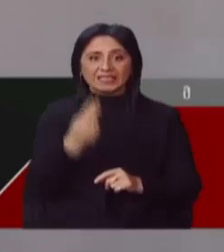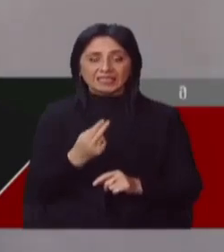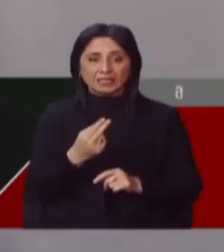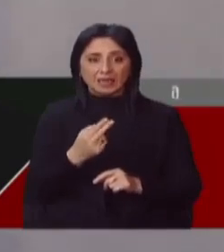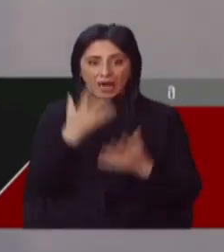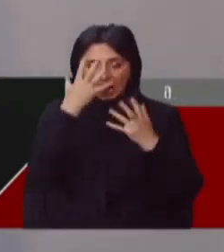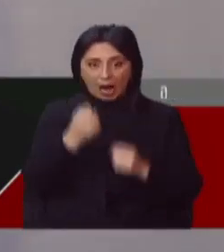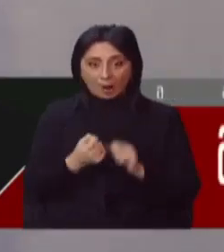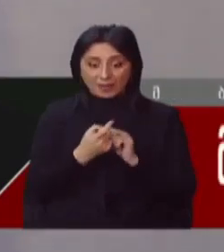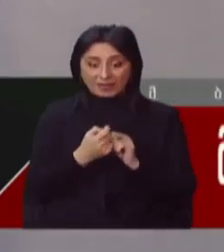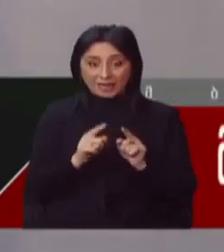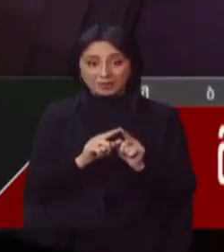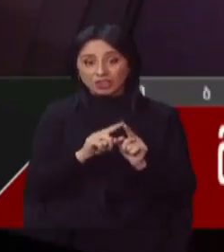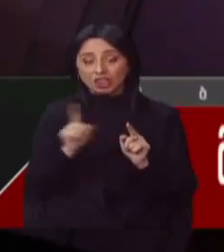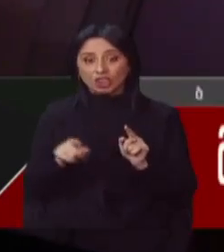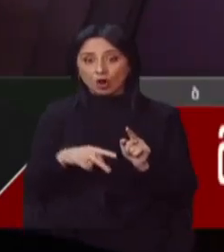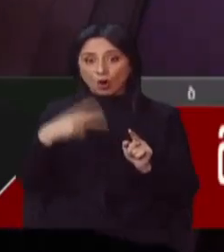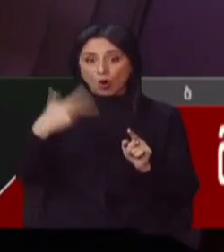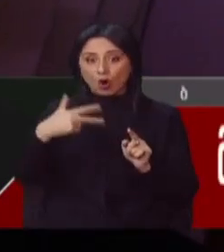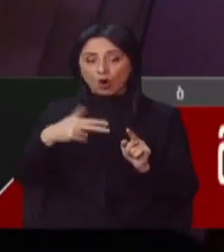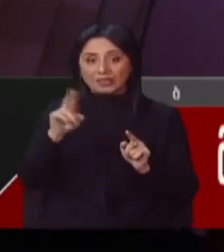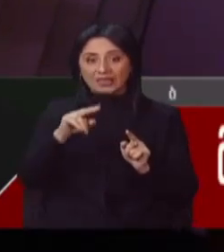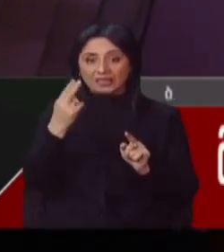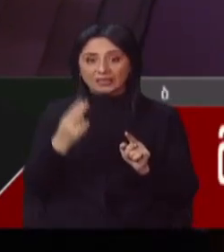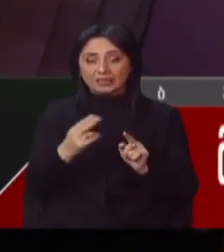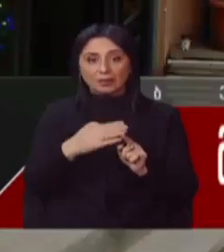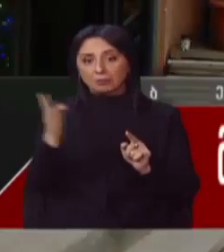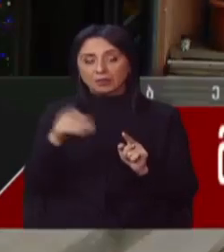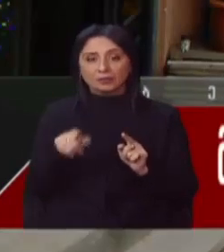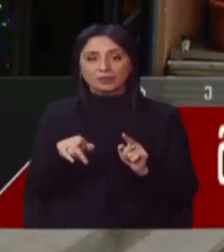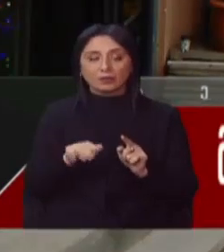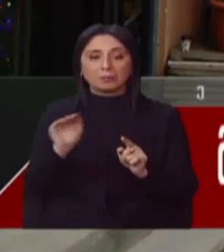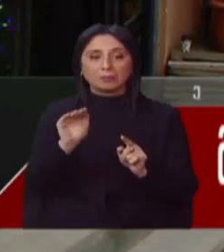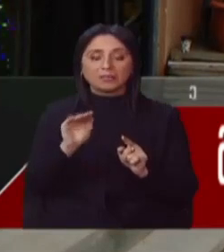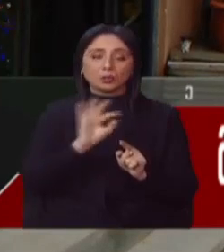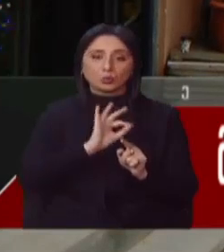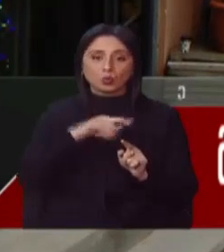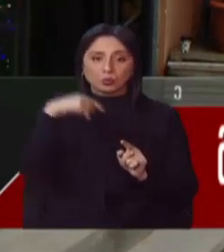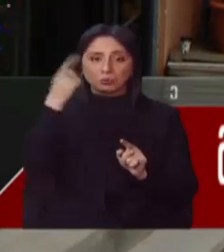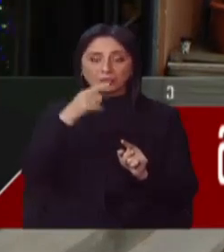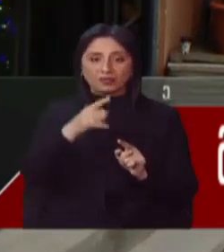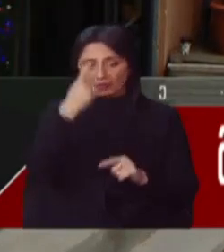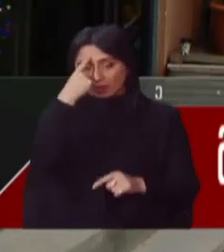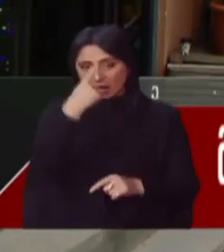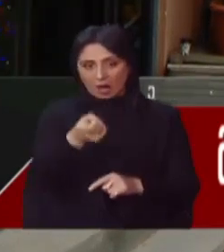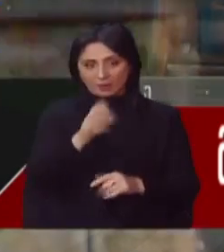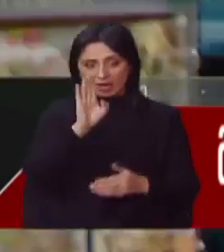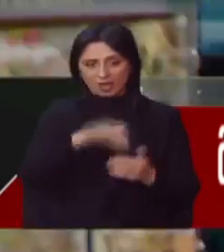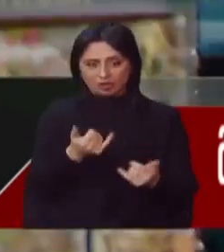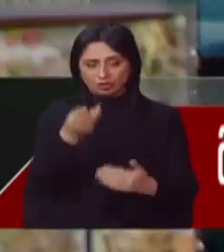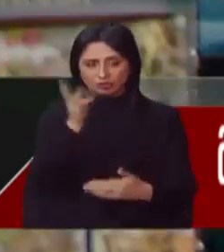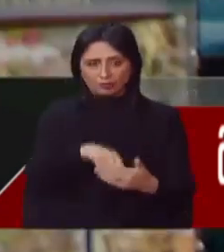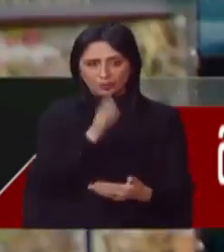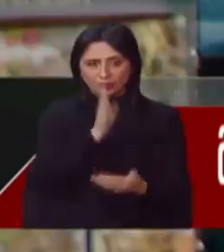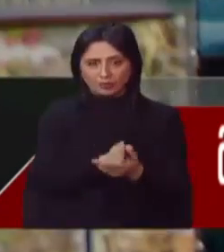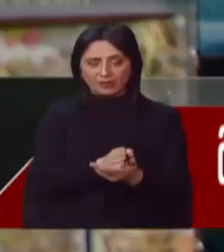ხოლო ღამის 11 საათიდან 30 დეციბელს გადააჭარბებს, ფიზიკური თუ იურიდიული პირი გაფრთხილების გარეშე